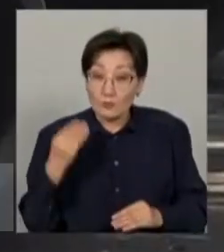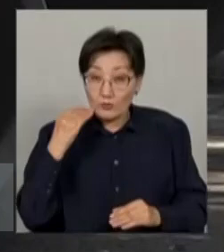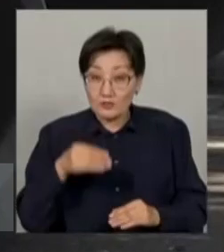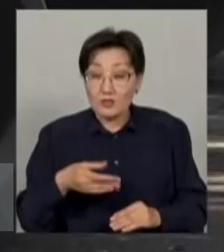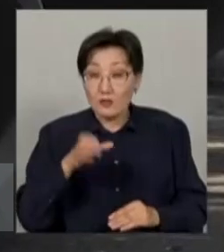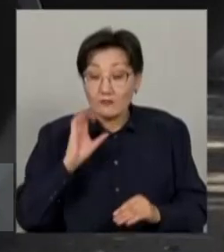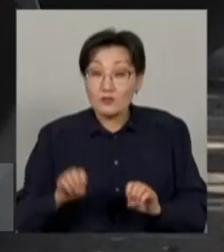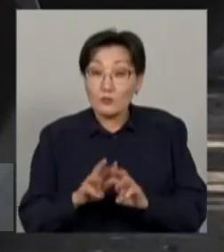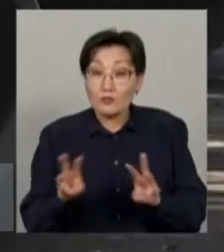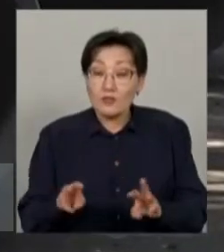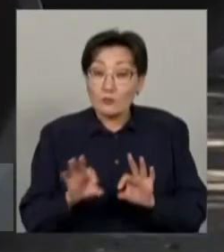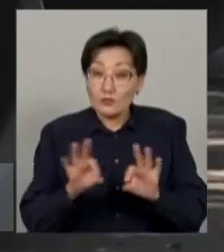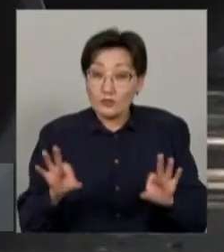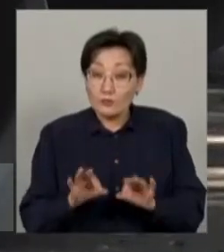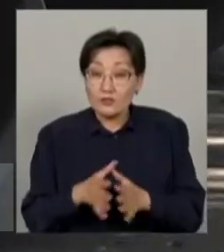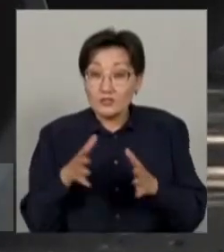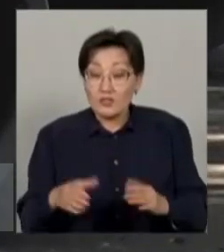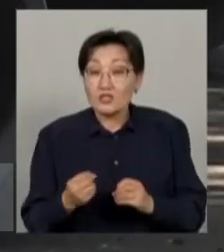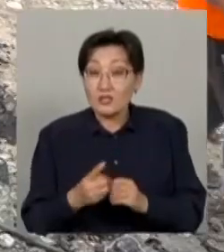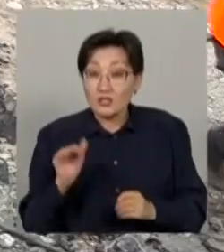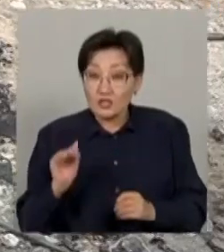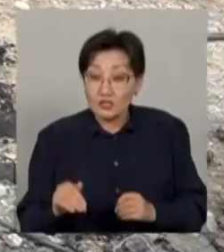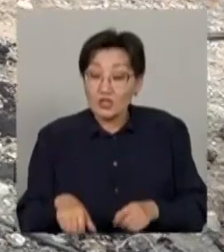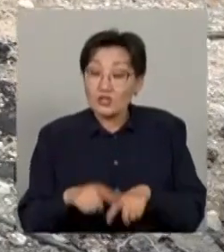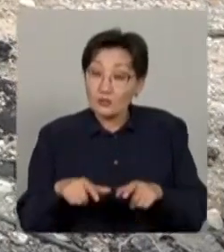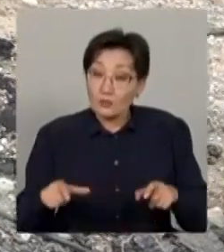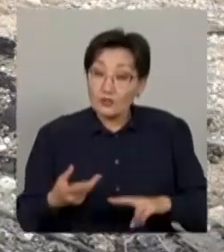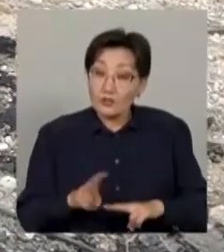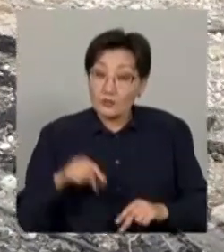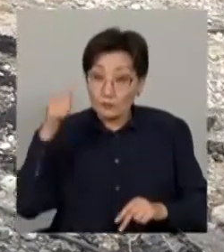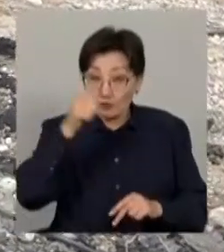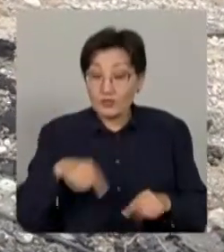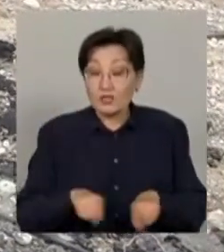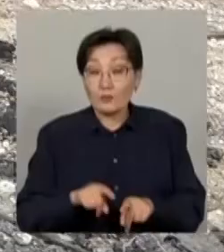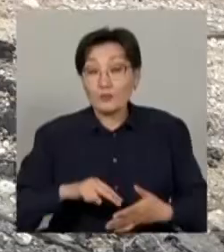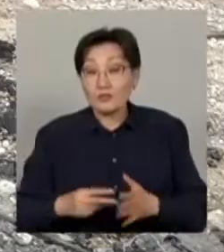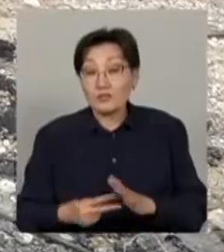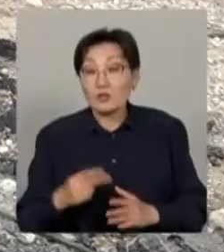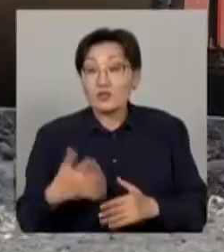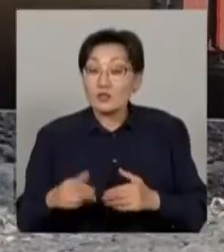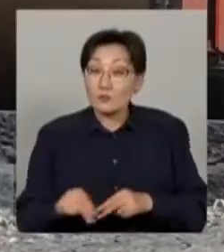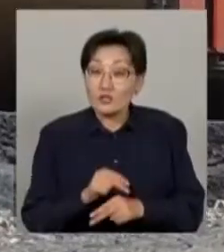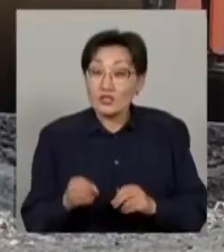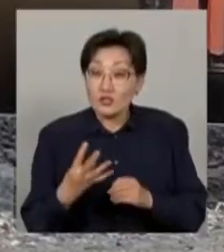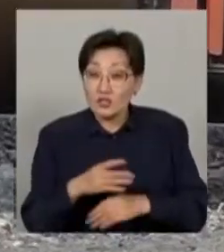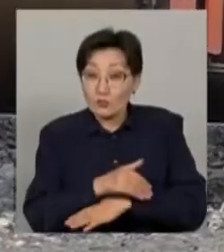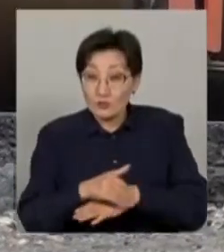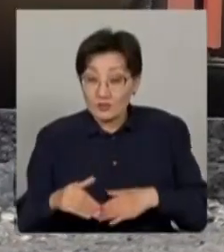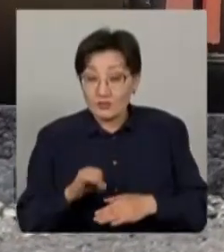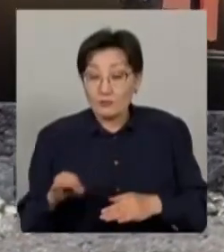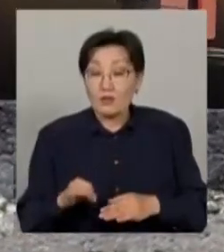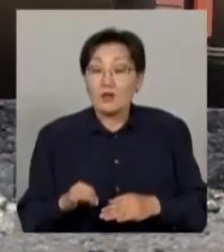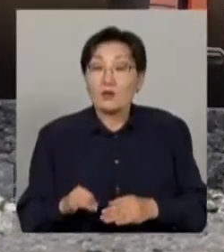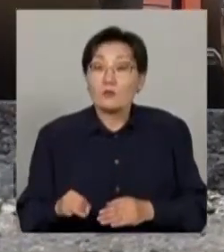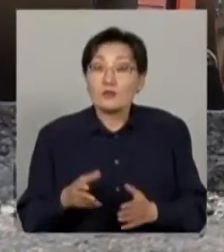качественным водоснабжением и канализацией более 11 тысяч жителей. На этот год также запланирован средний ремонт 14 улиц и